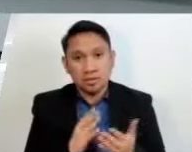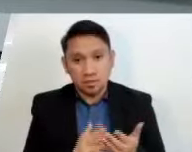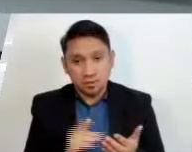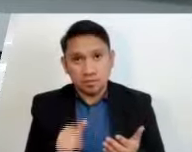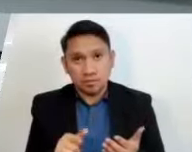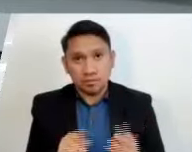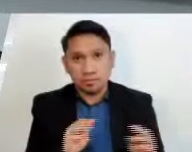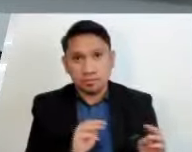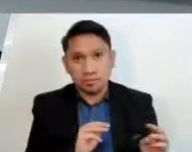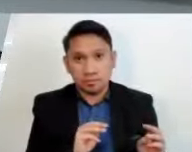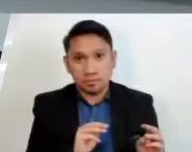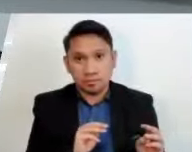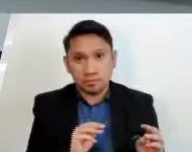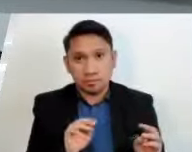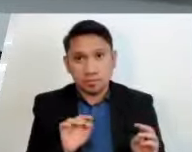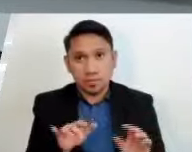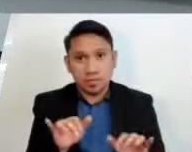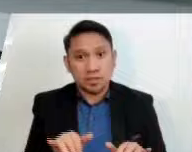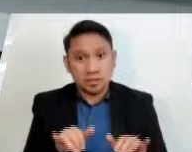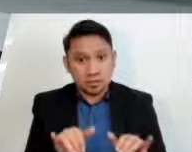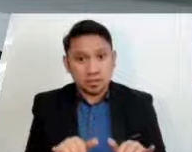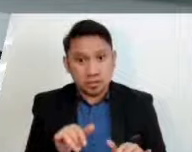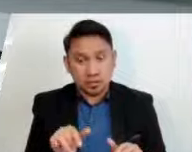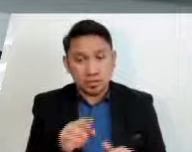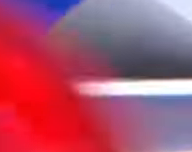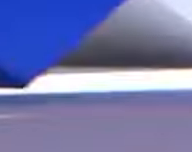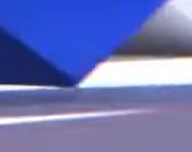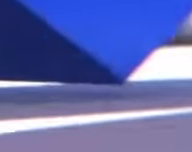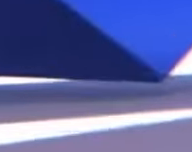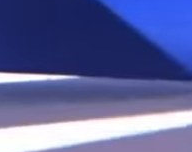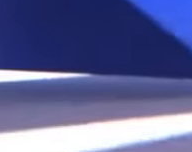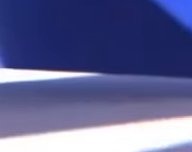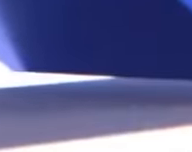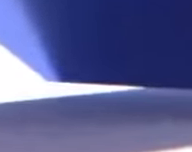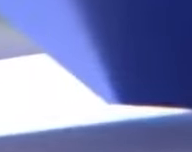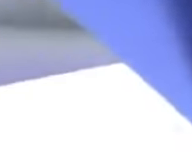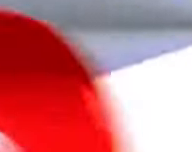nagpapamorningan pa rin sa Manila North Port. Nakatutok si Oscar Oida.